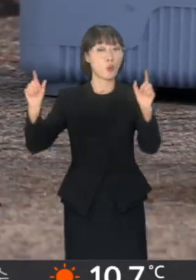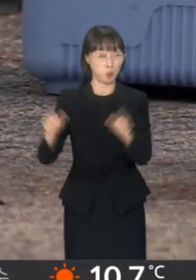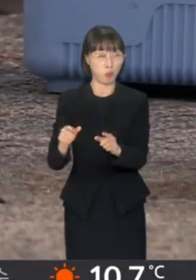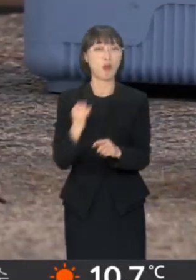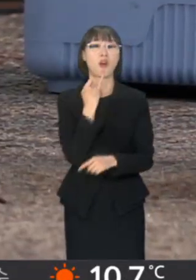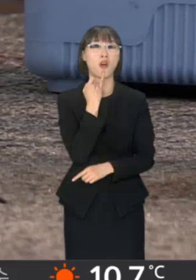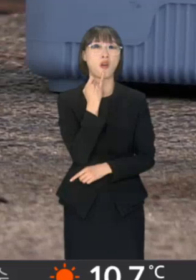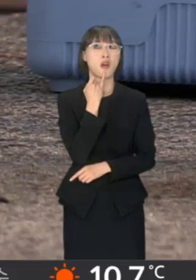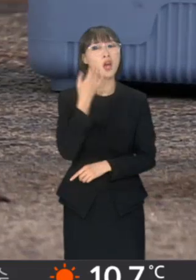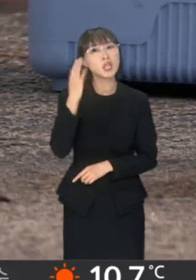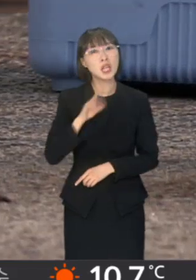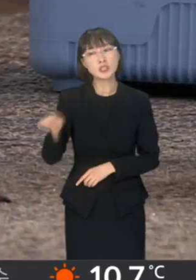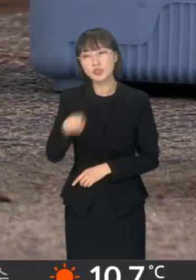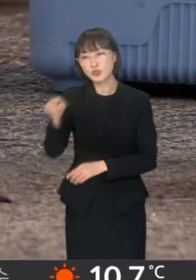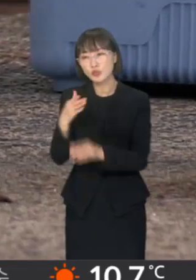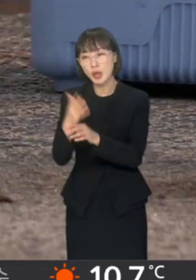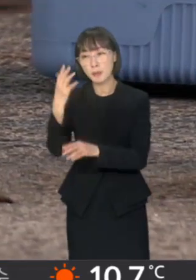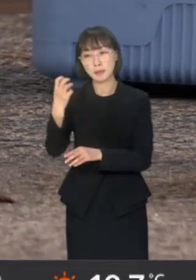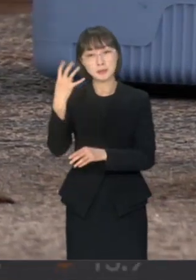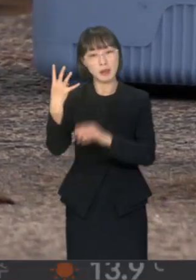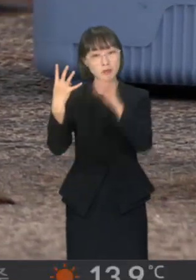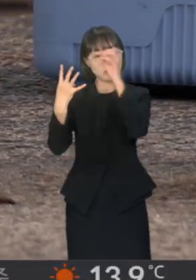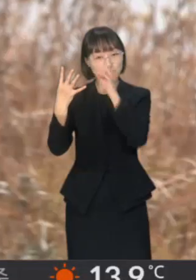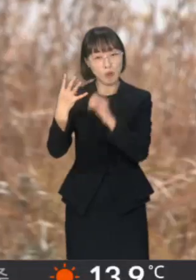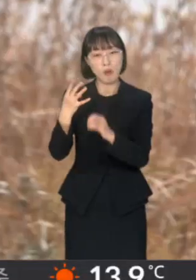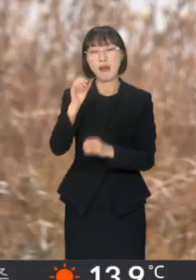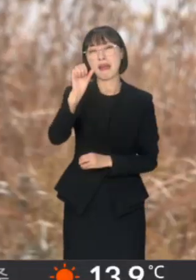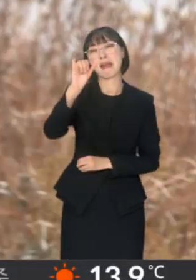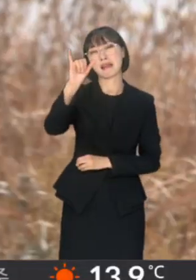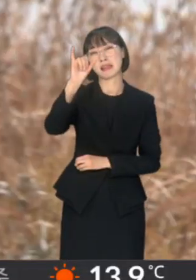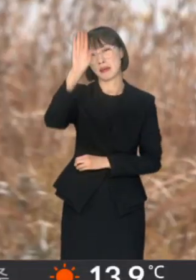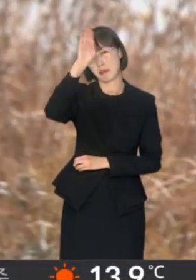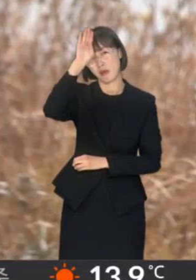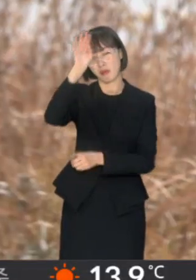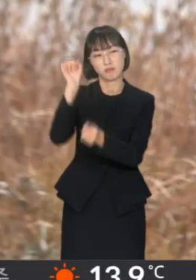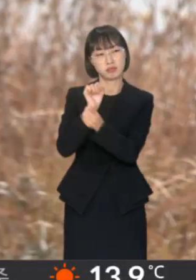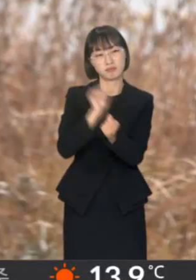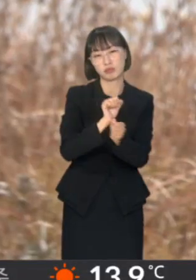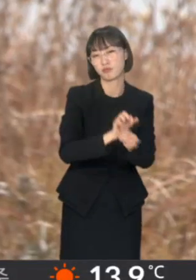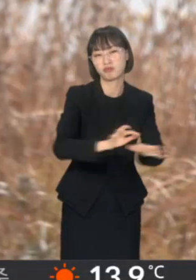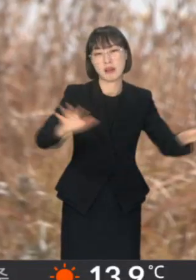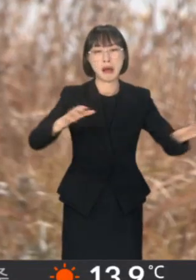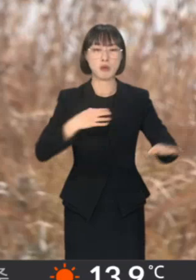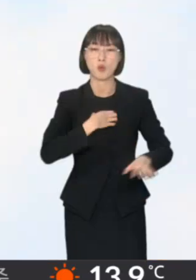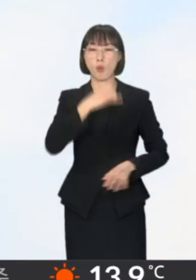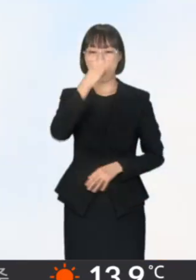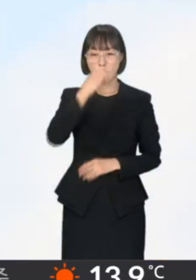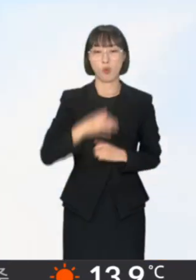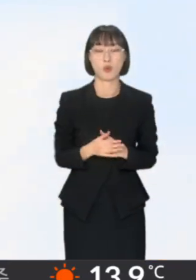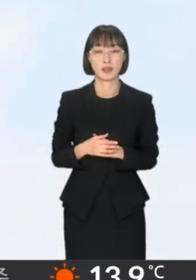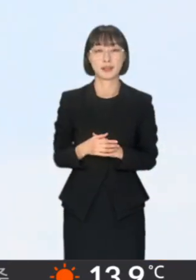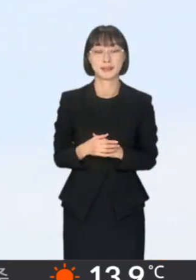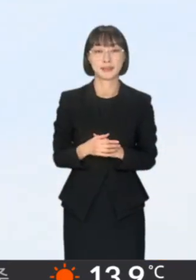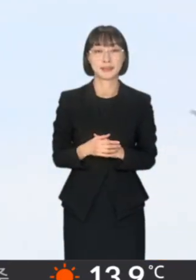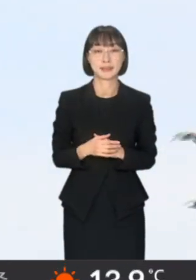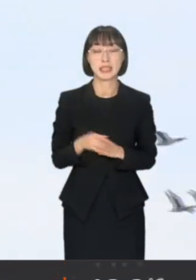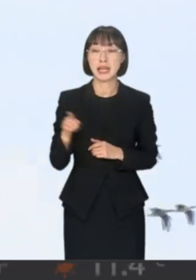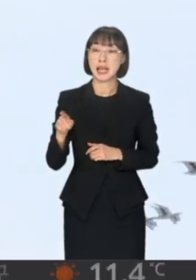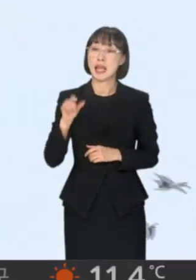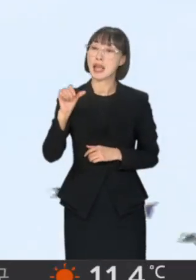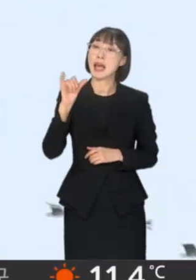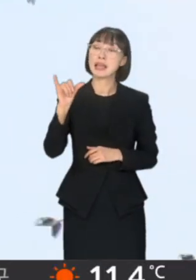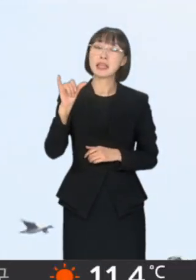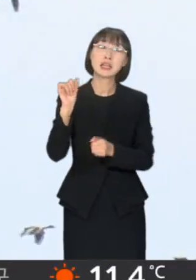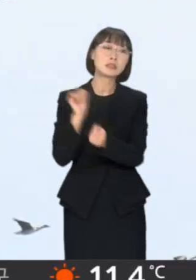것이지만 이중 84% AI 전파 가능성이 있는 것으로 추정됩니다 철세 AI 전파